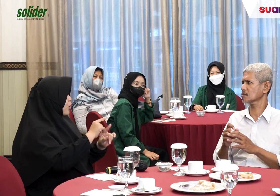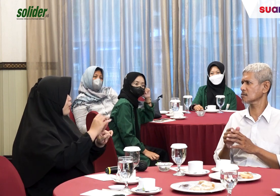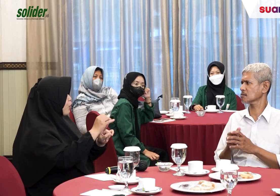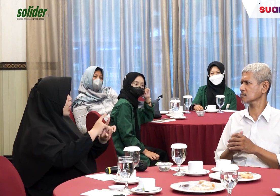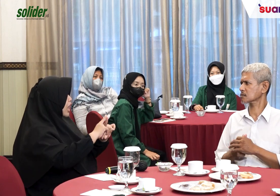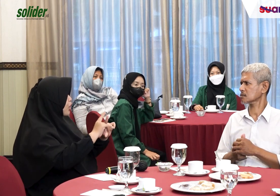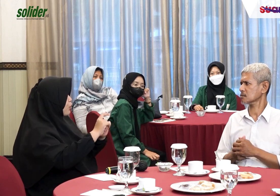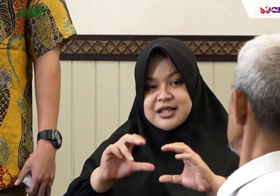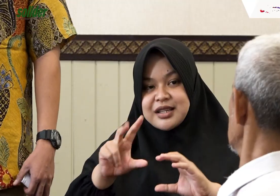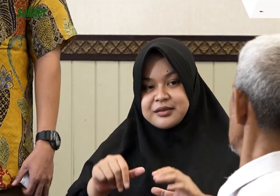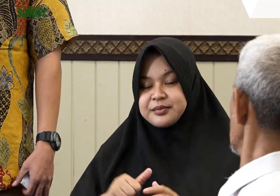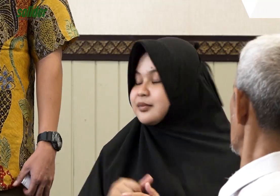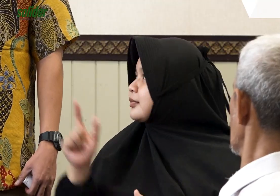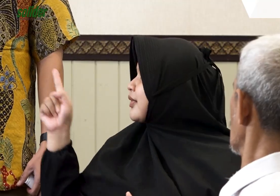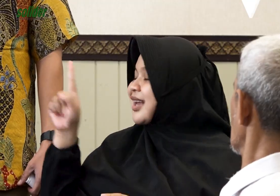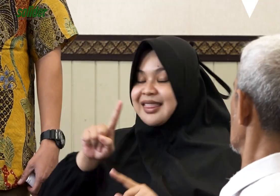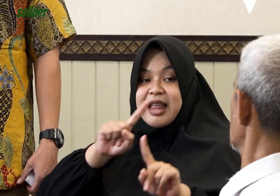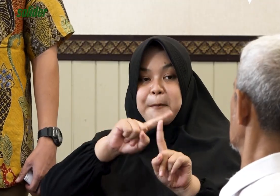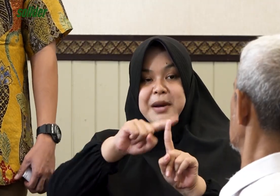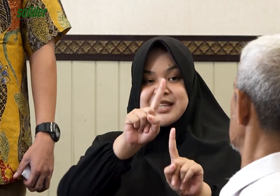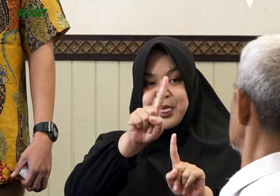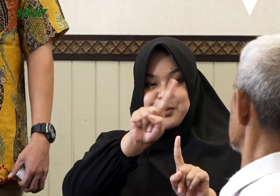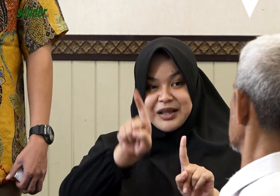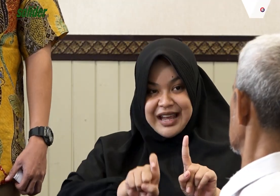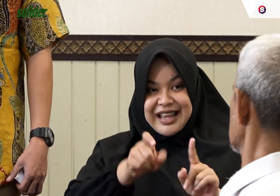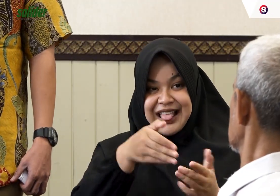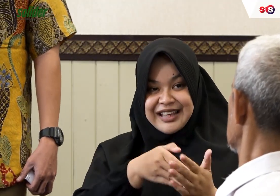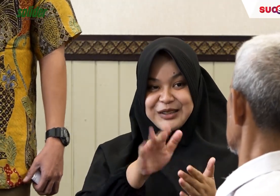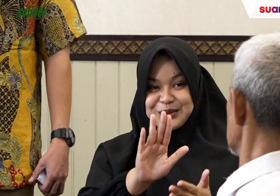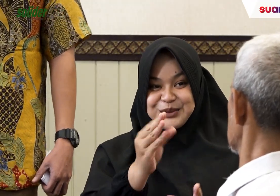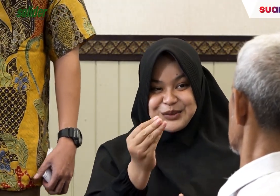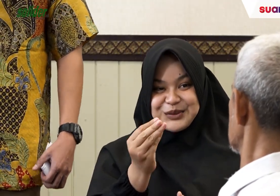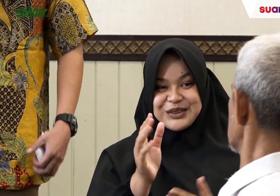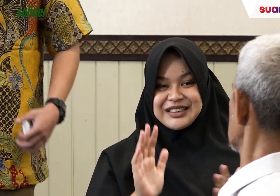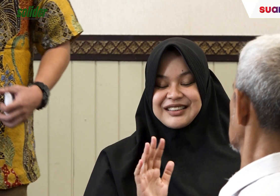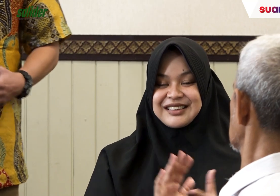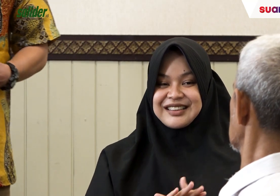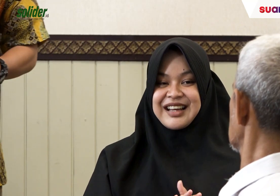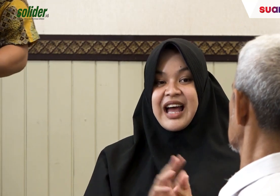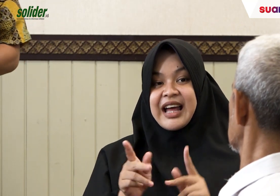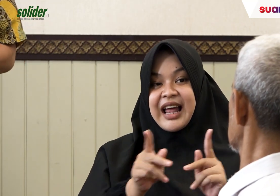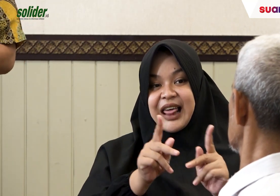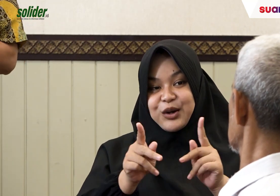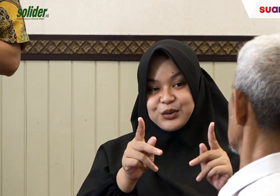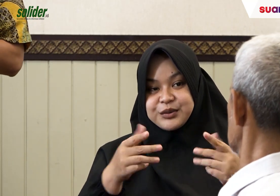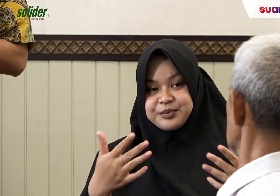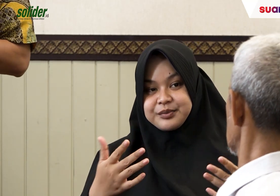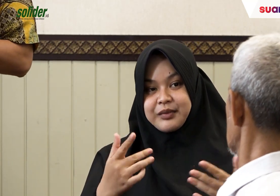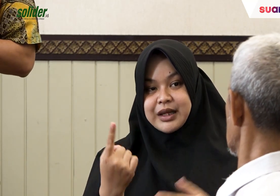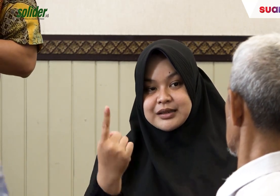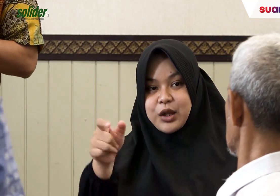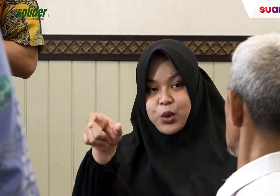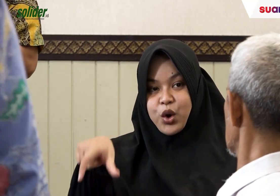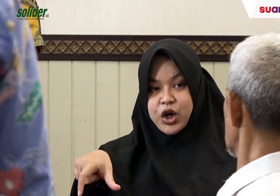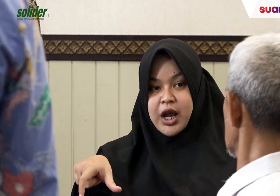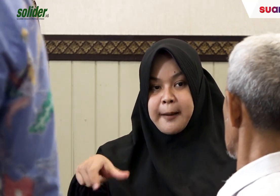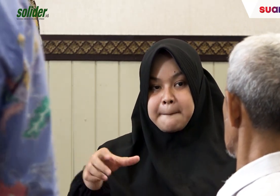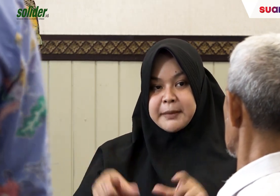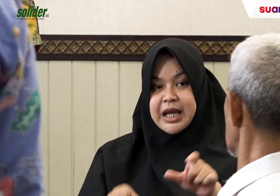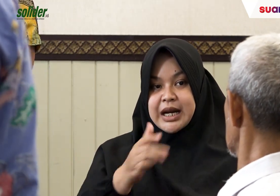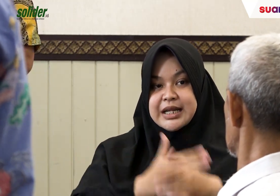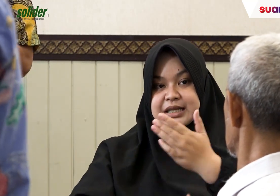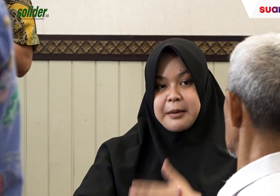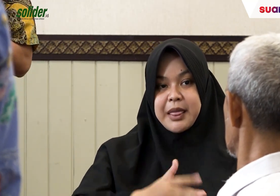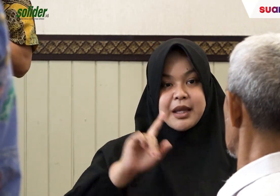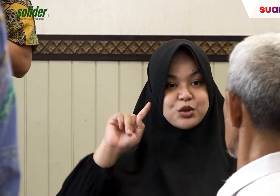komunikasi saya tambahkan satu pertanyaan silahkan kalau seorang penyandang